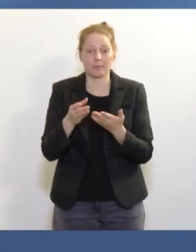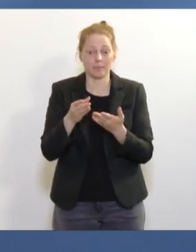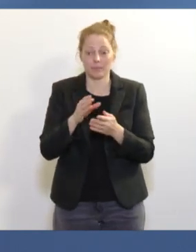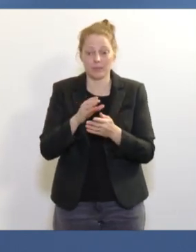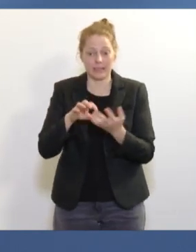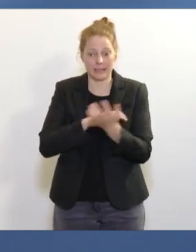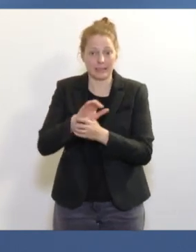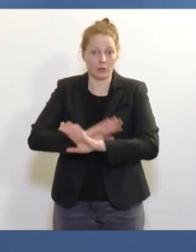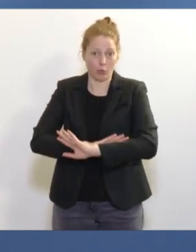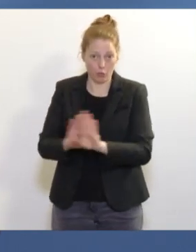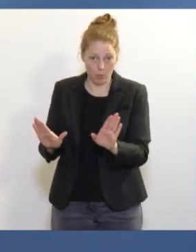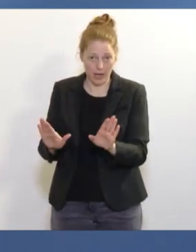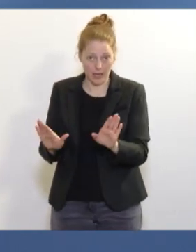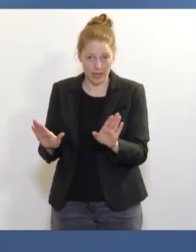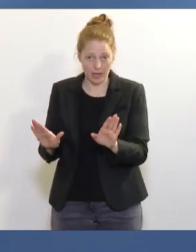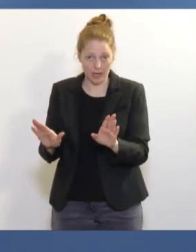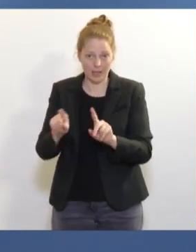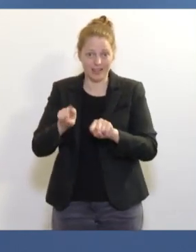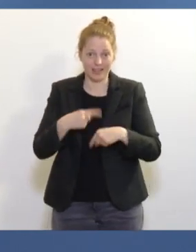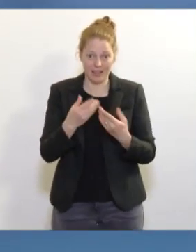mit mehr als Arbeitsminister selbst nicht zu machen.